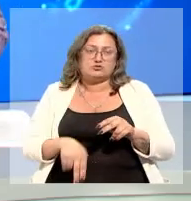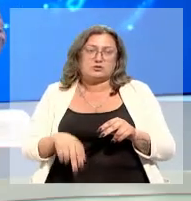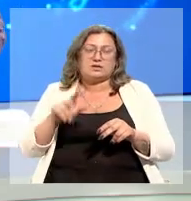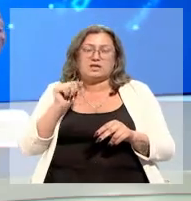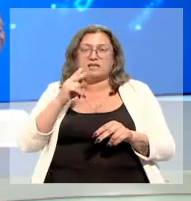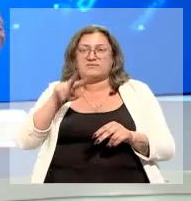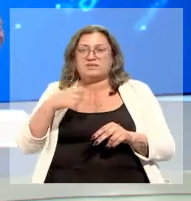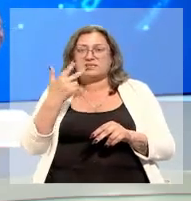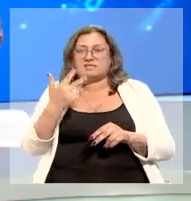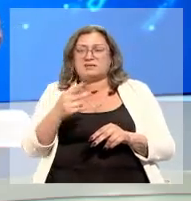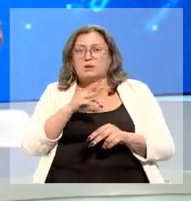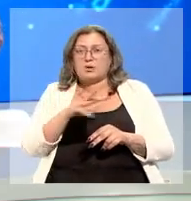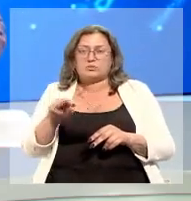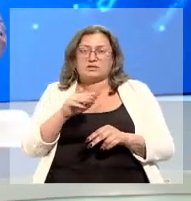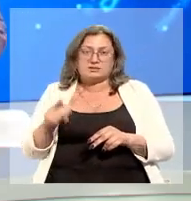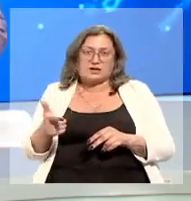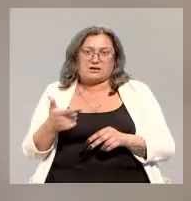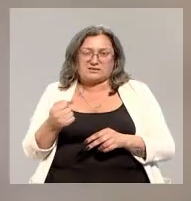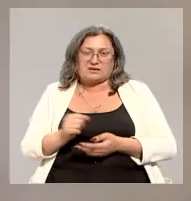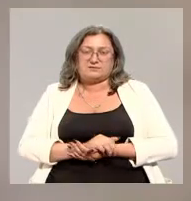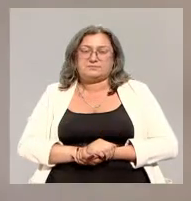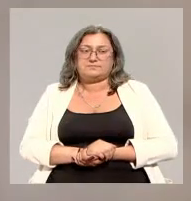на 2,3 миллиона гектар.